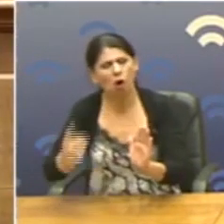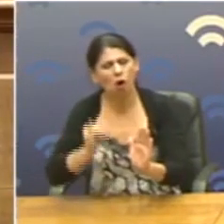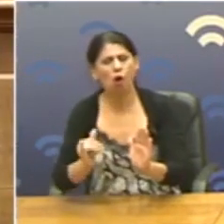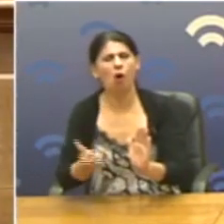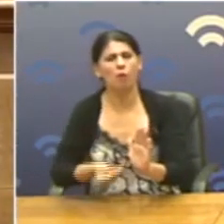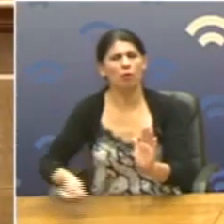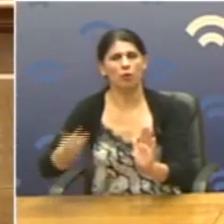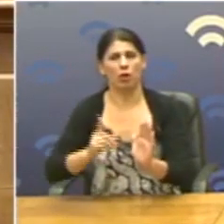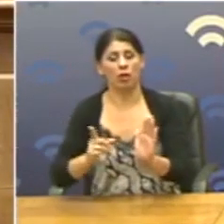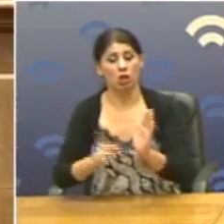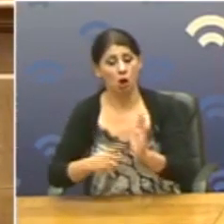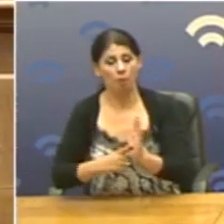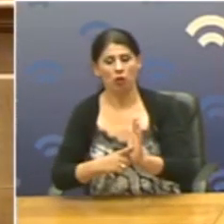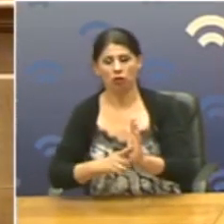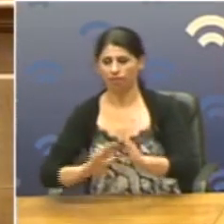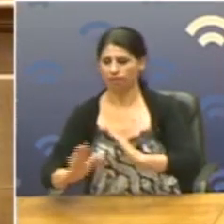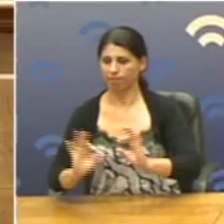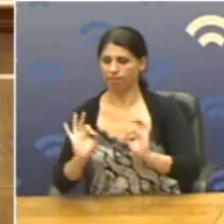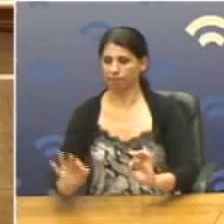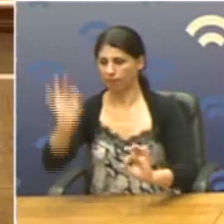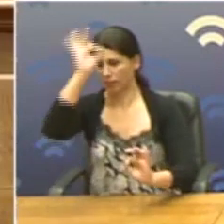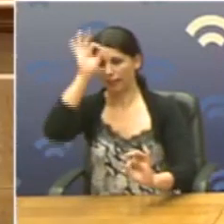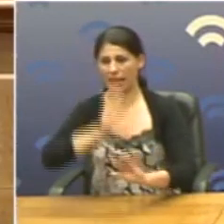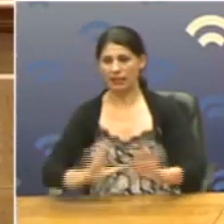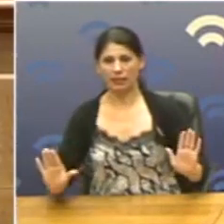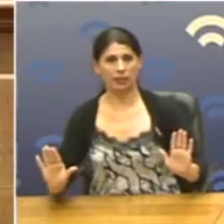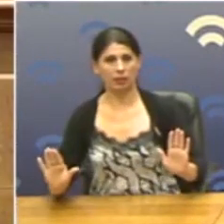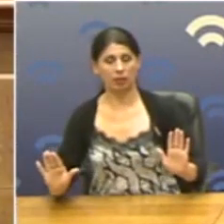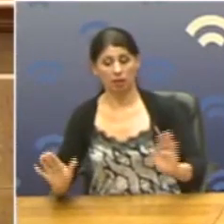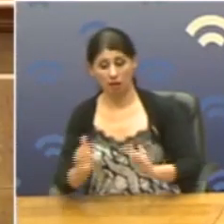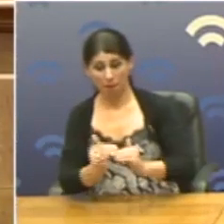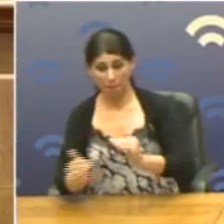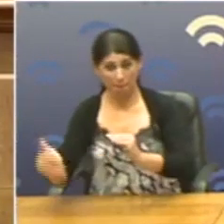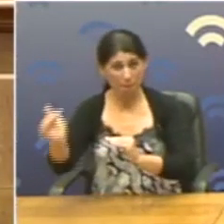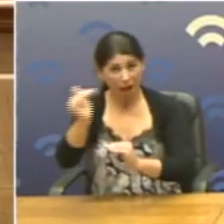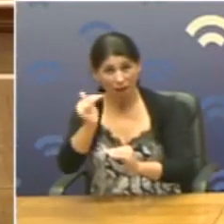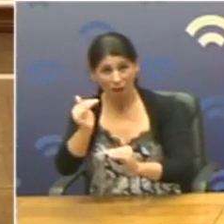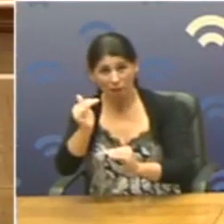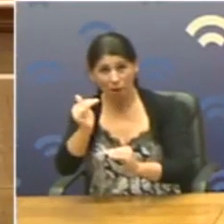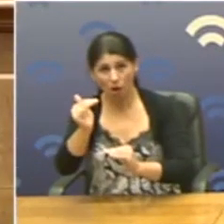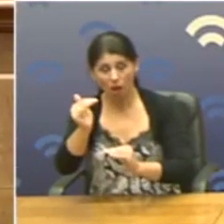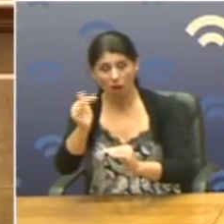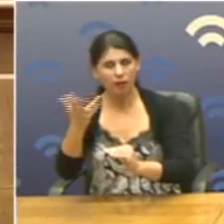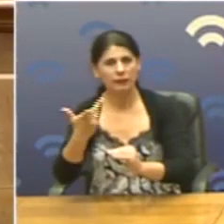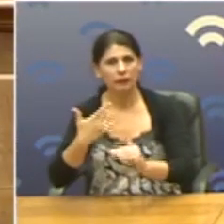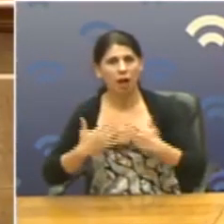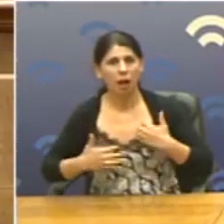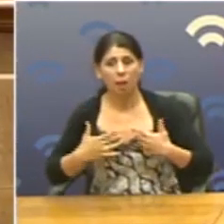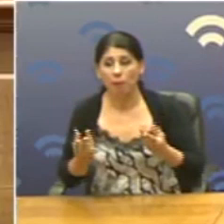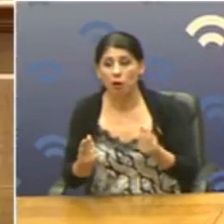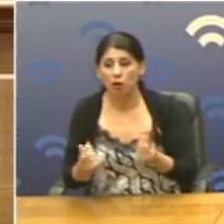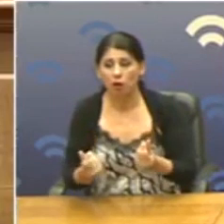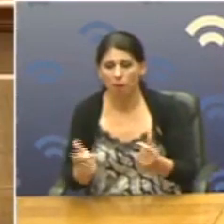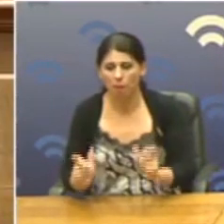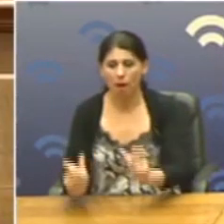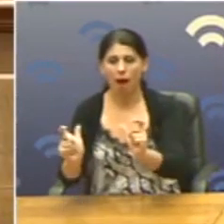δόγμα νόμος και τάξη. Και φυσικά, πάνω απ' όλα, ανησυχείτε για το πώς θα αναχαιτιστεί